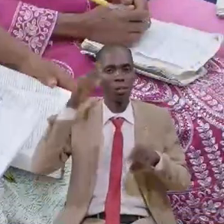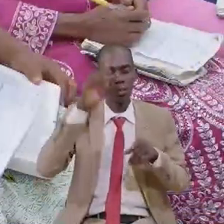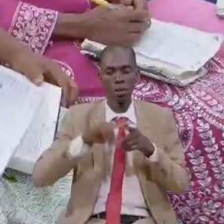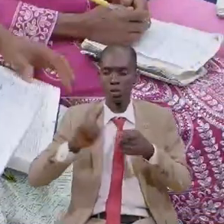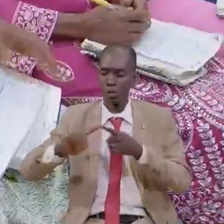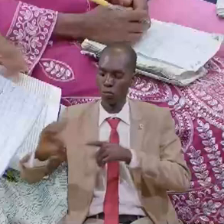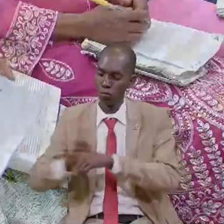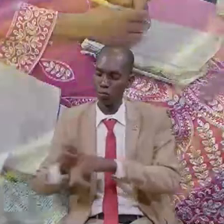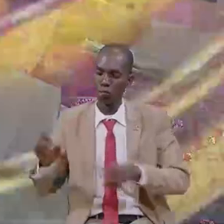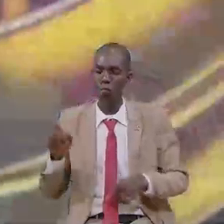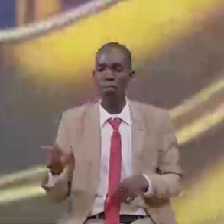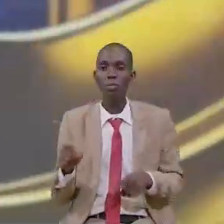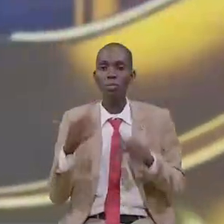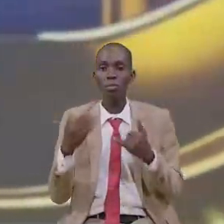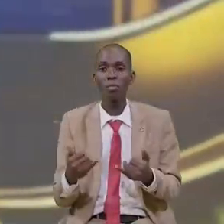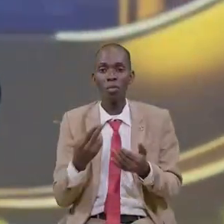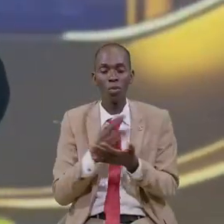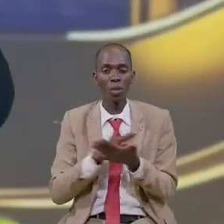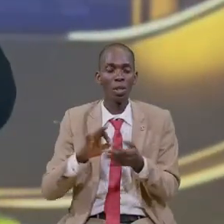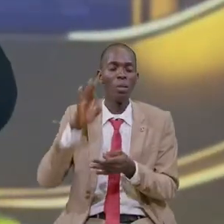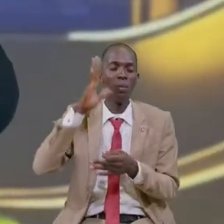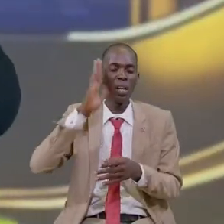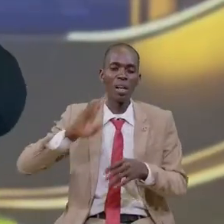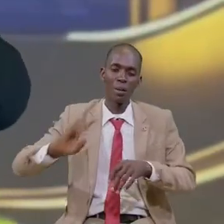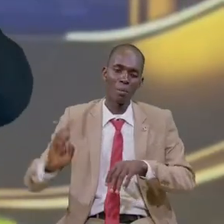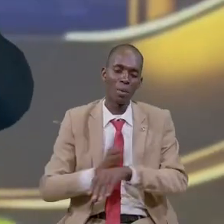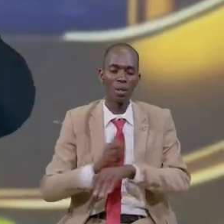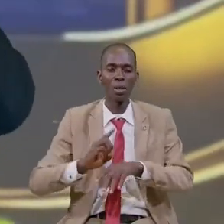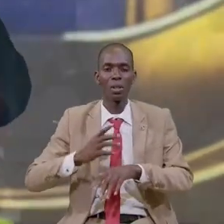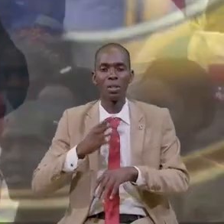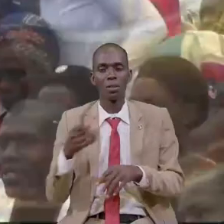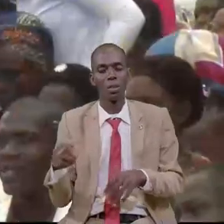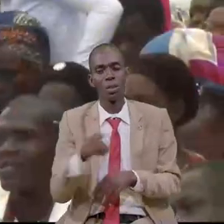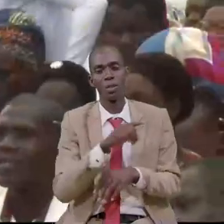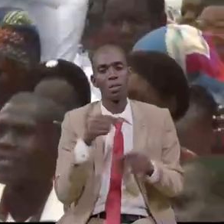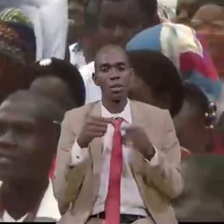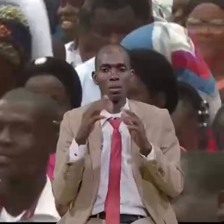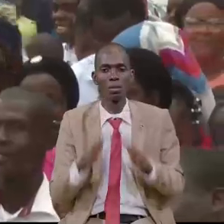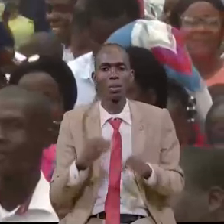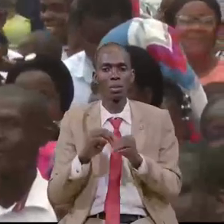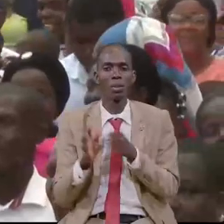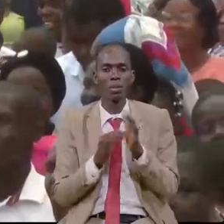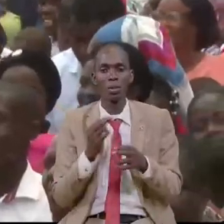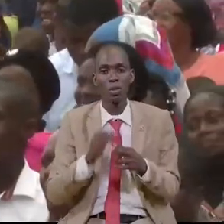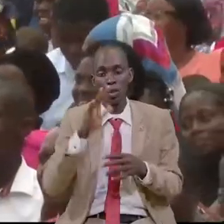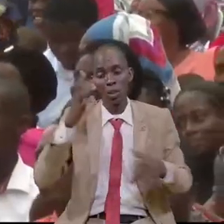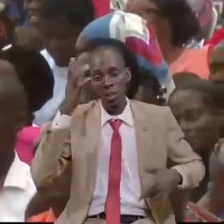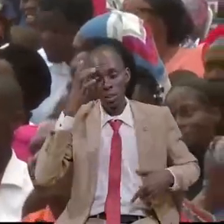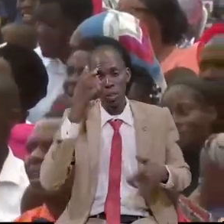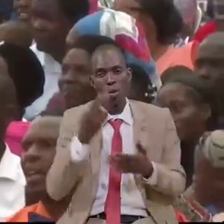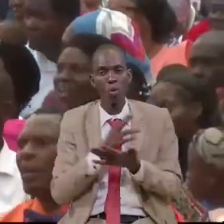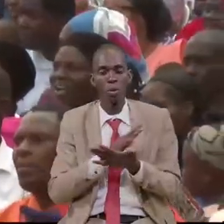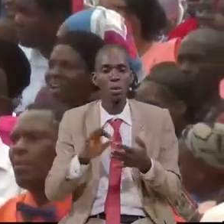Maintenant, le Saint-Esprit va gérer le cas. Ta maladie, le Saint-Esprit va gérer ça pour